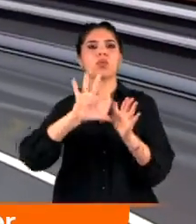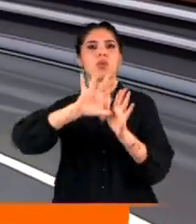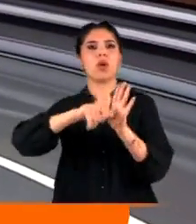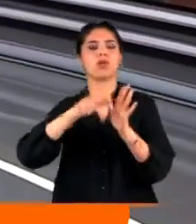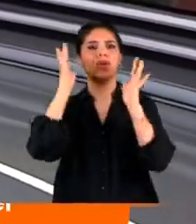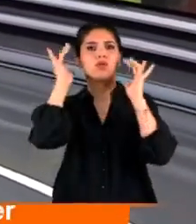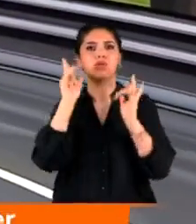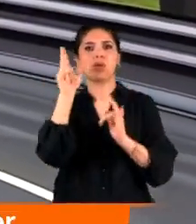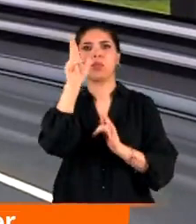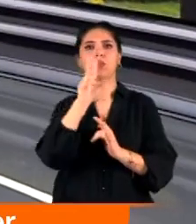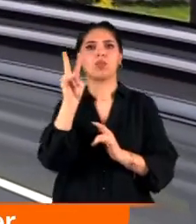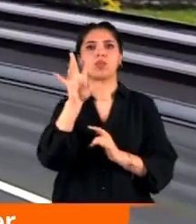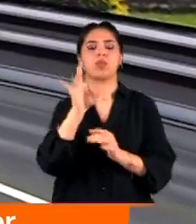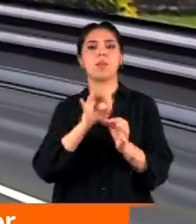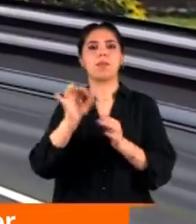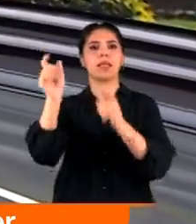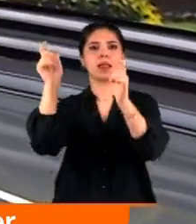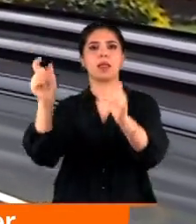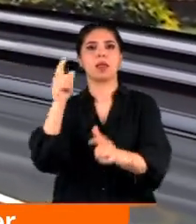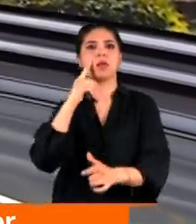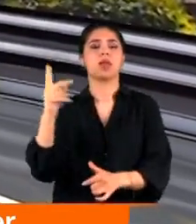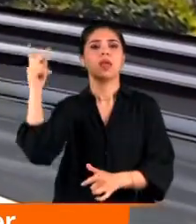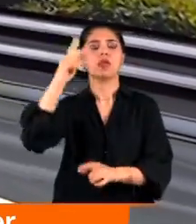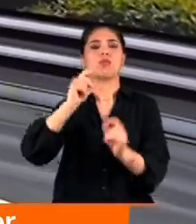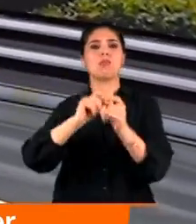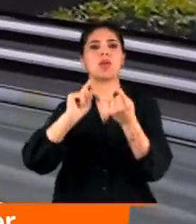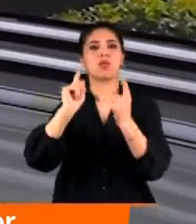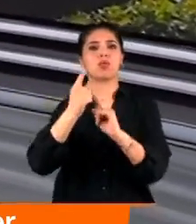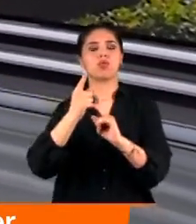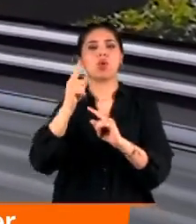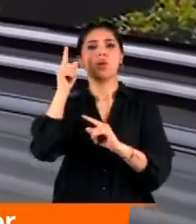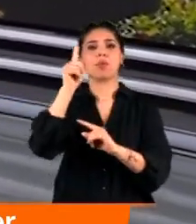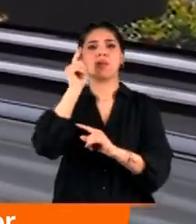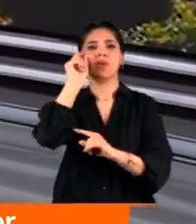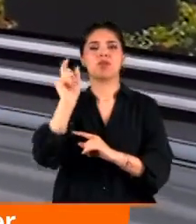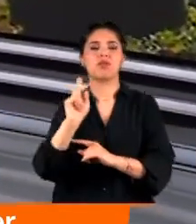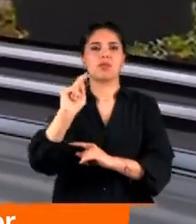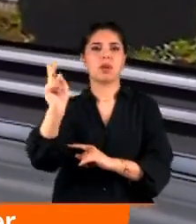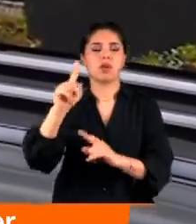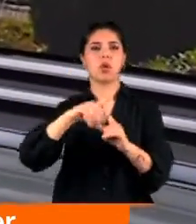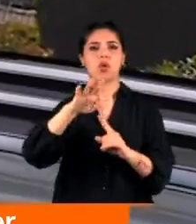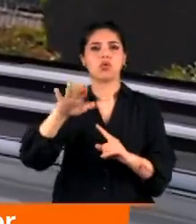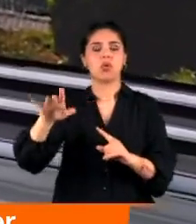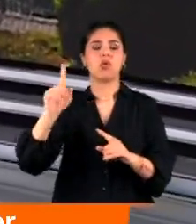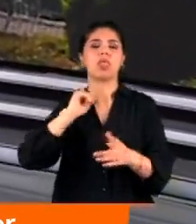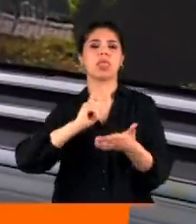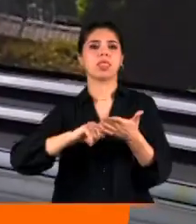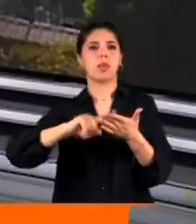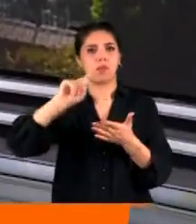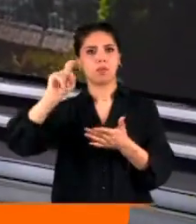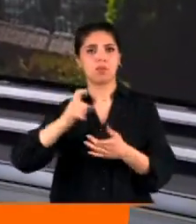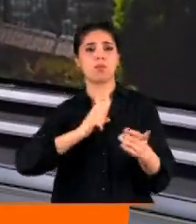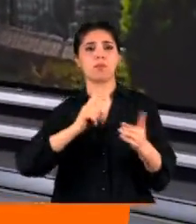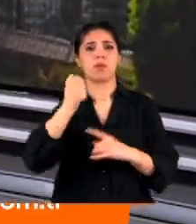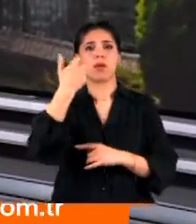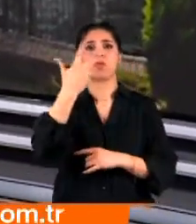haziresindeki 323 metrekarelik alan. İkinci Beyazıt dönemindeki harem ağalarından birine aitti. Torunları buldu tapuyu. Dava açtılar. Tam